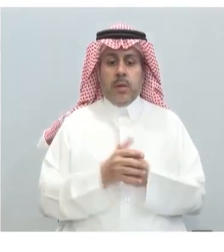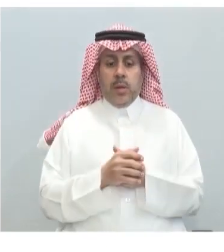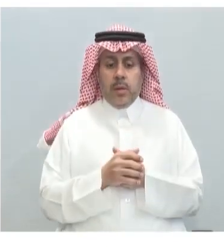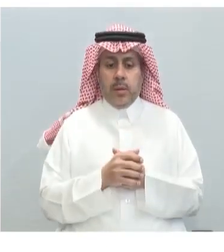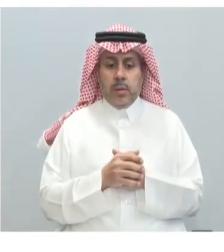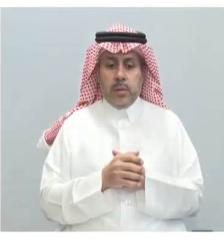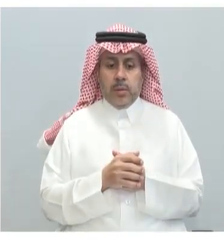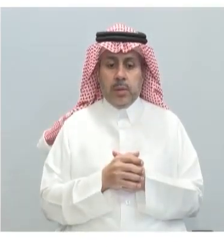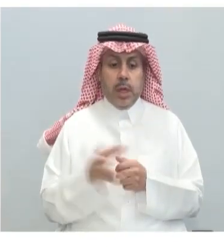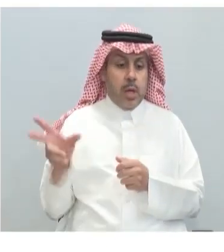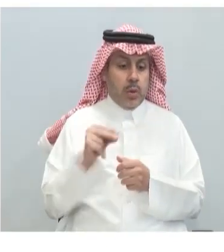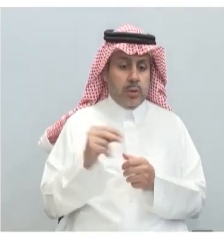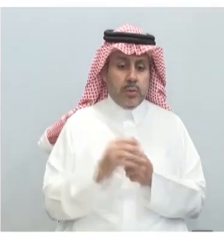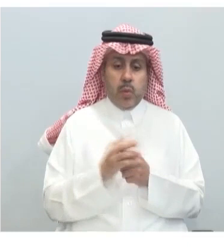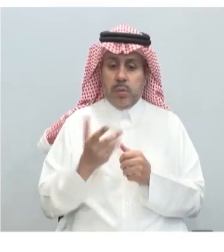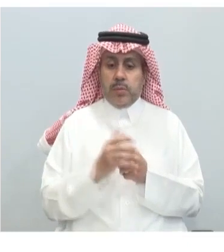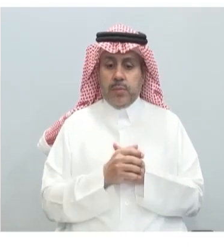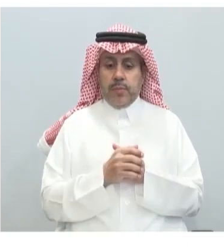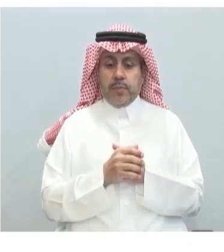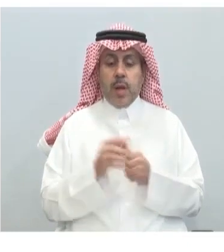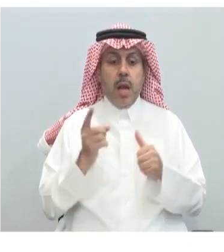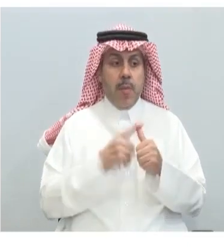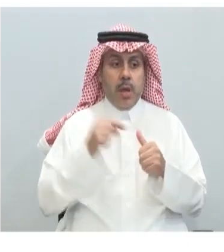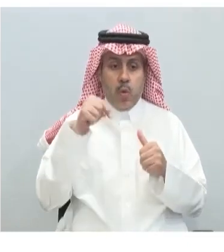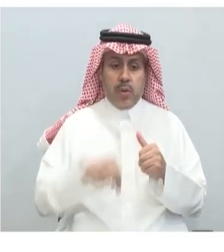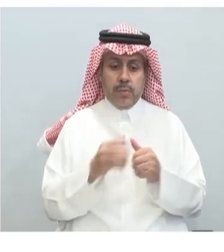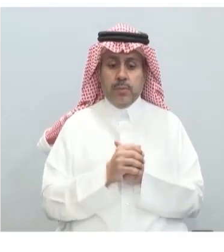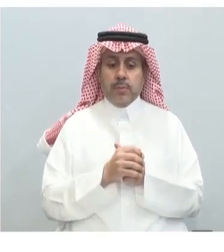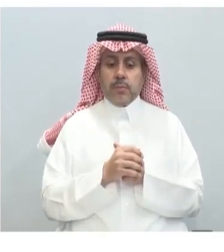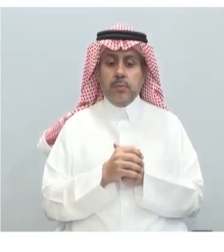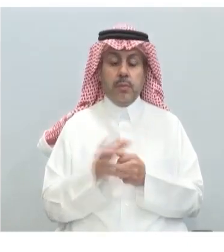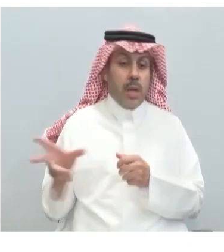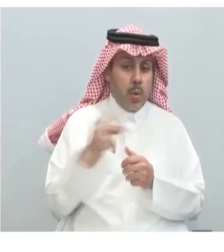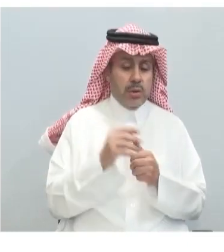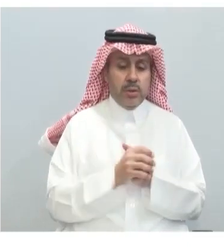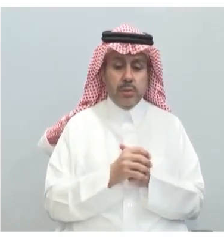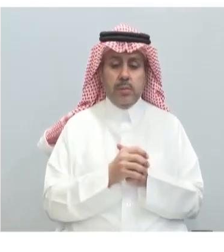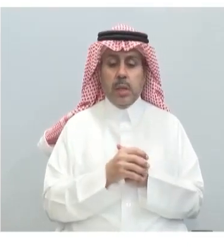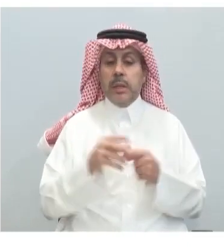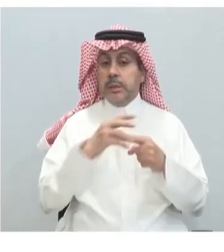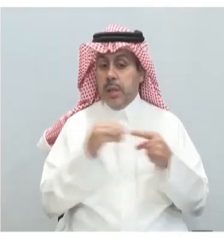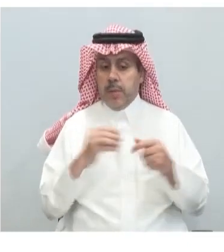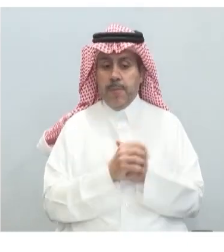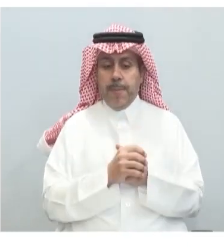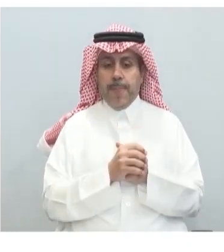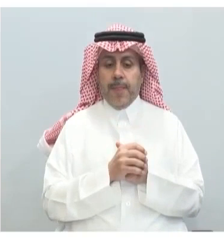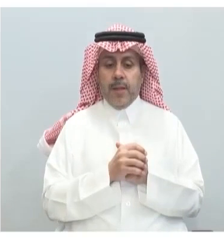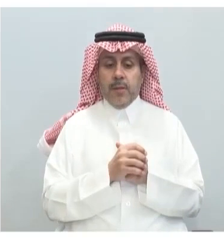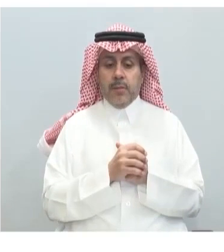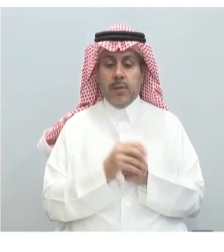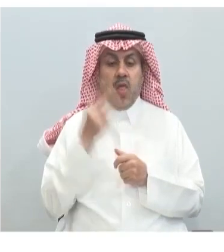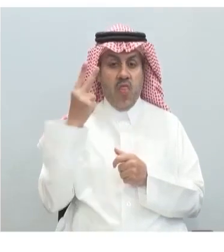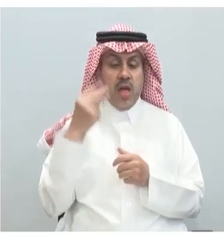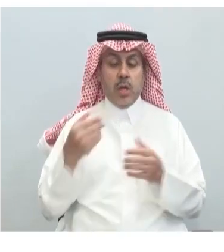هي اين هي النواتج هذه هي اذا نبدا هنا في النواتج بعد ذلك نقوم بطرحها لاحظ معي هنا الثاني